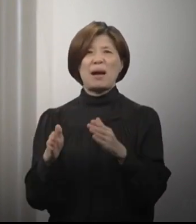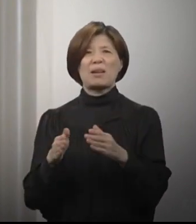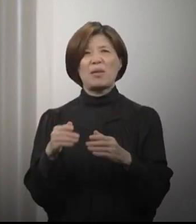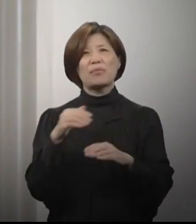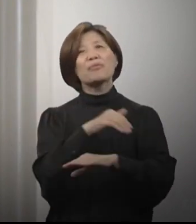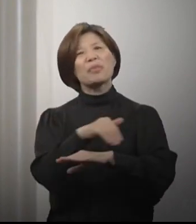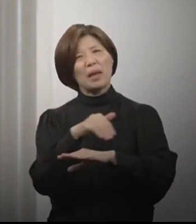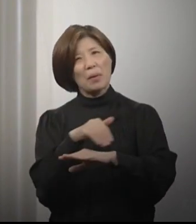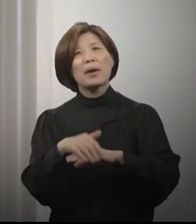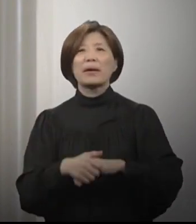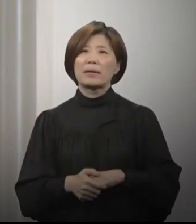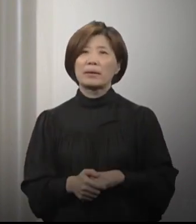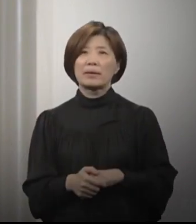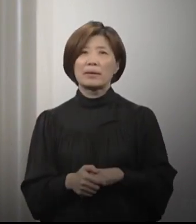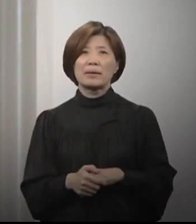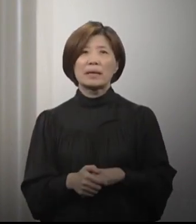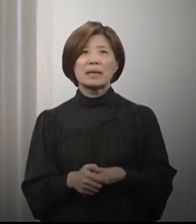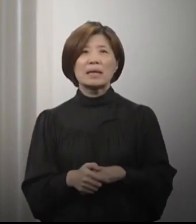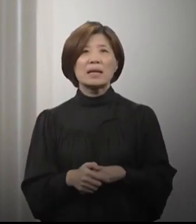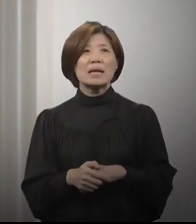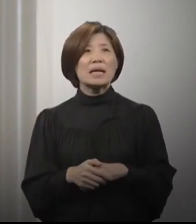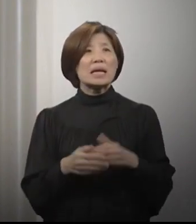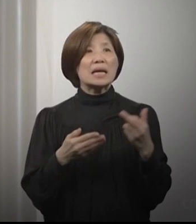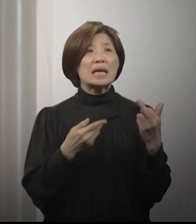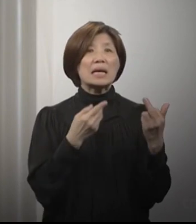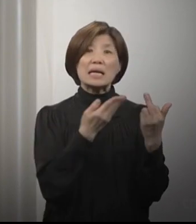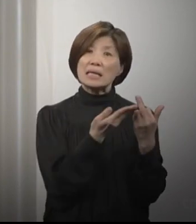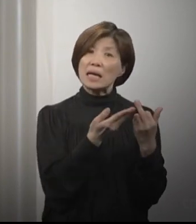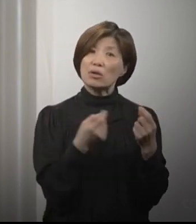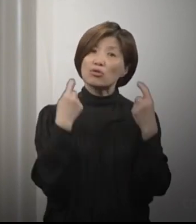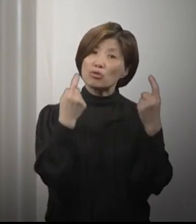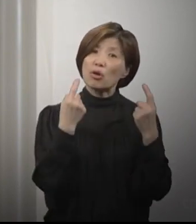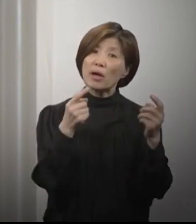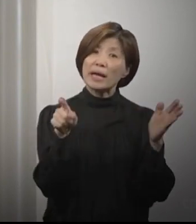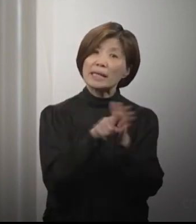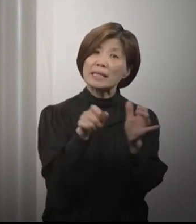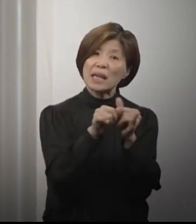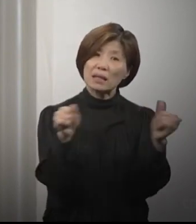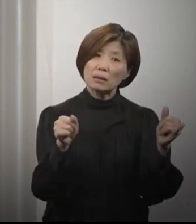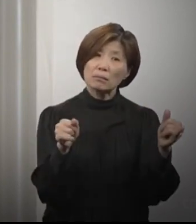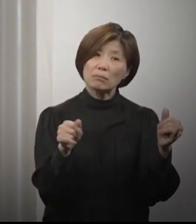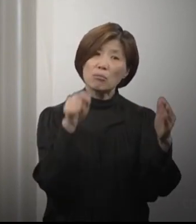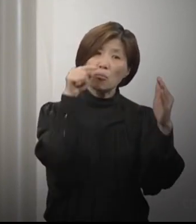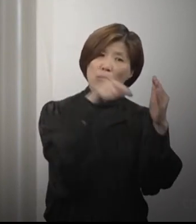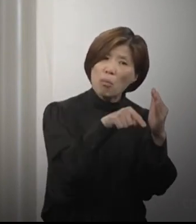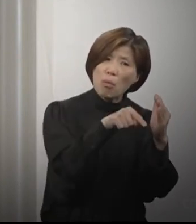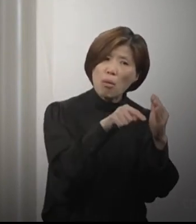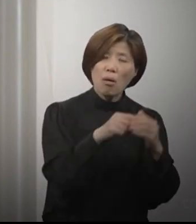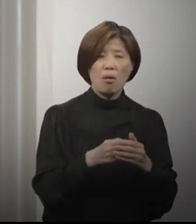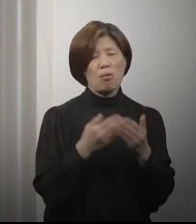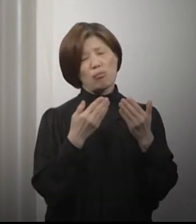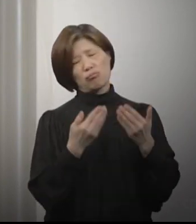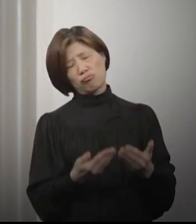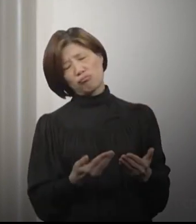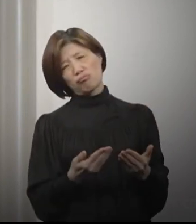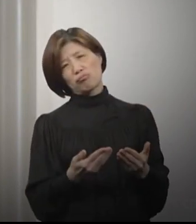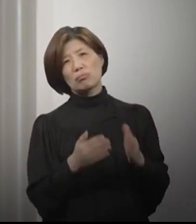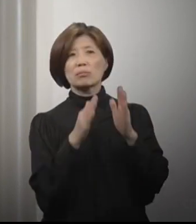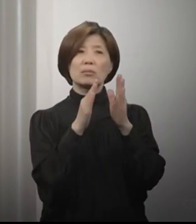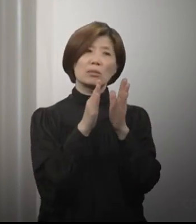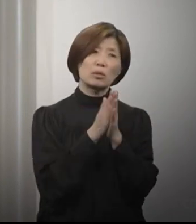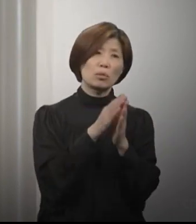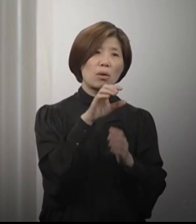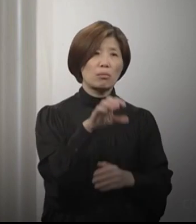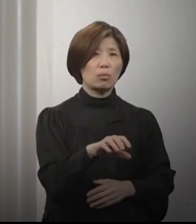또한 수많은 여행객 신자분들이 제주도를 찾았다가 꼭 들러서 쉬며 기도할 수